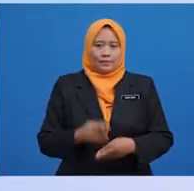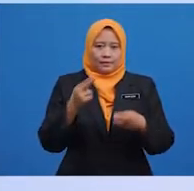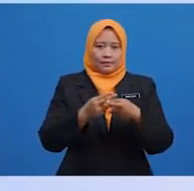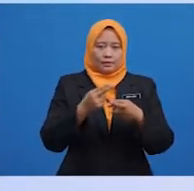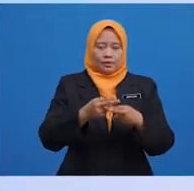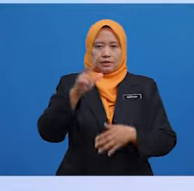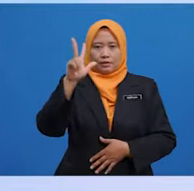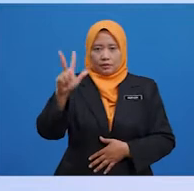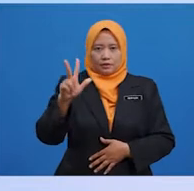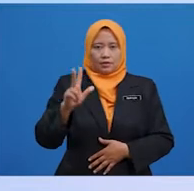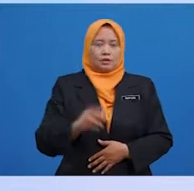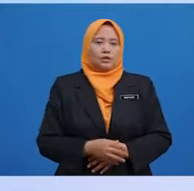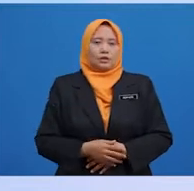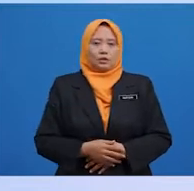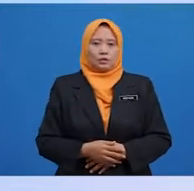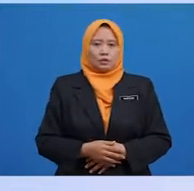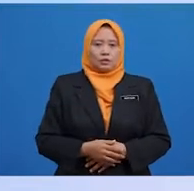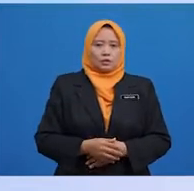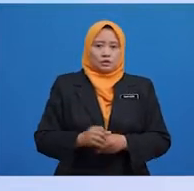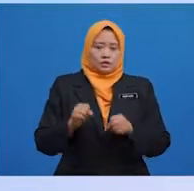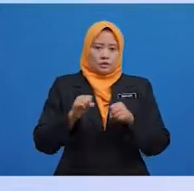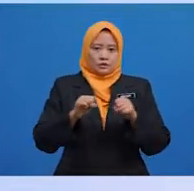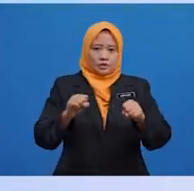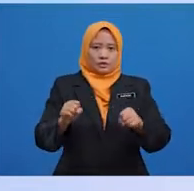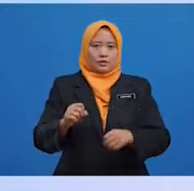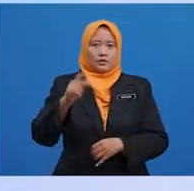namakan tiga komponen sistem kardiovaskular.